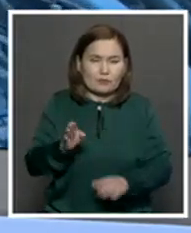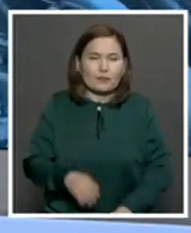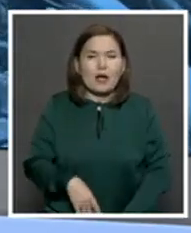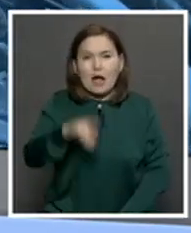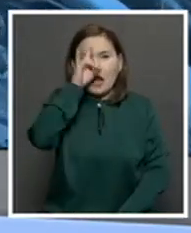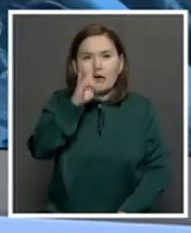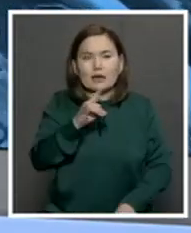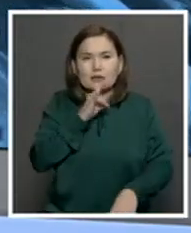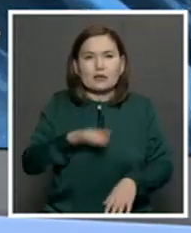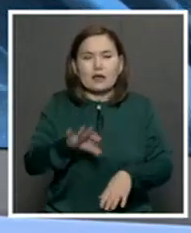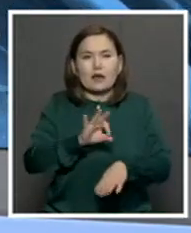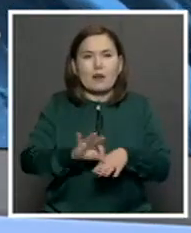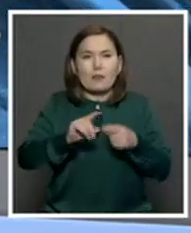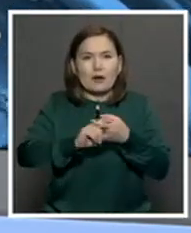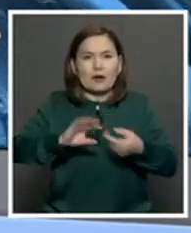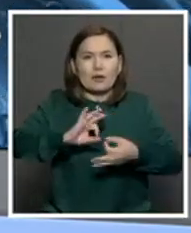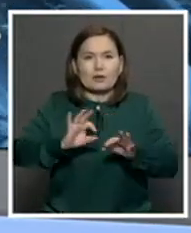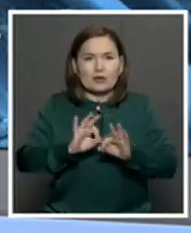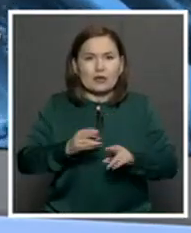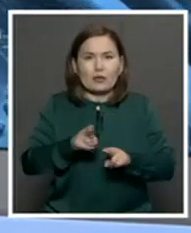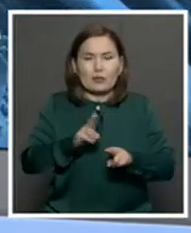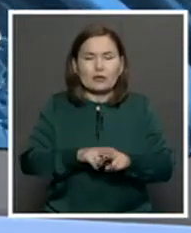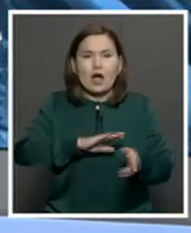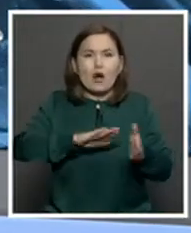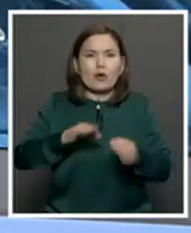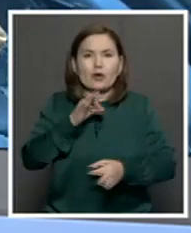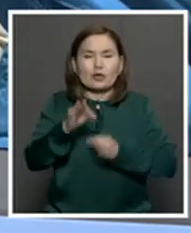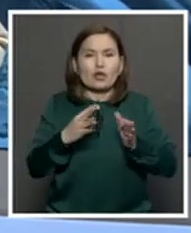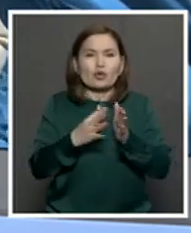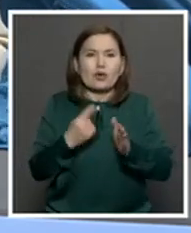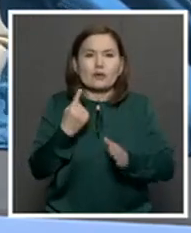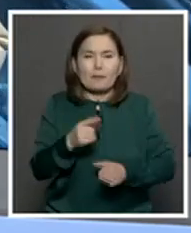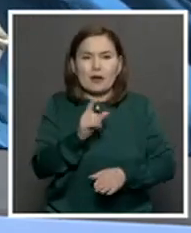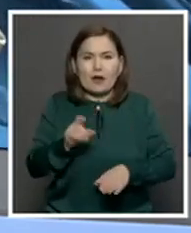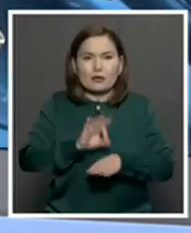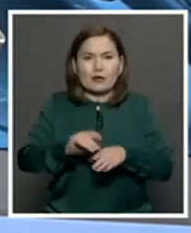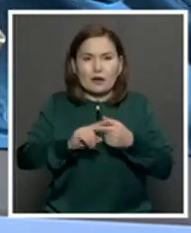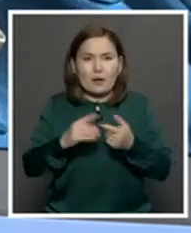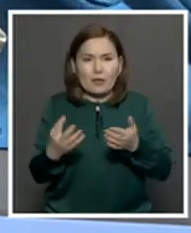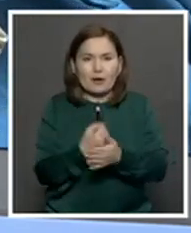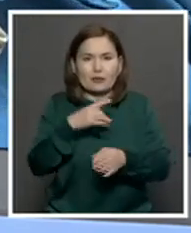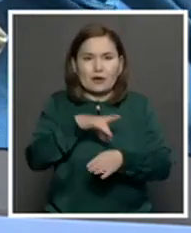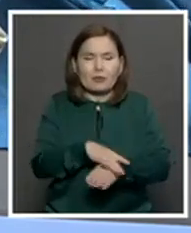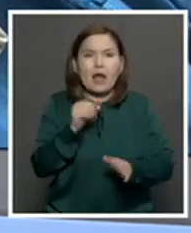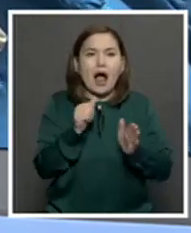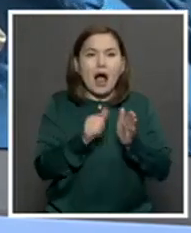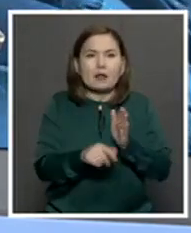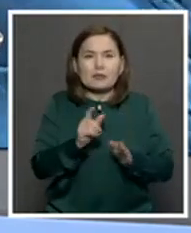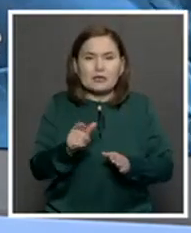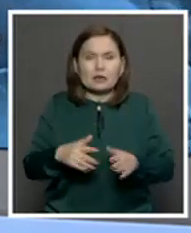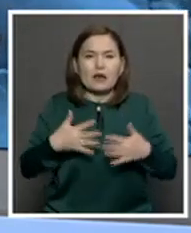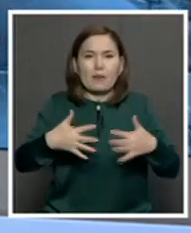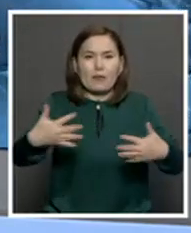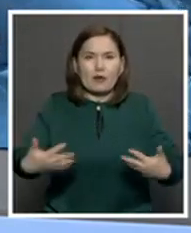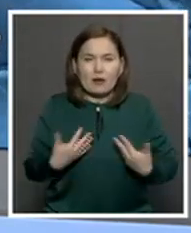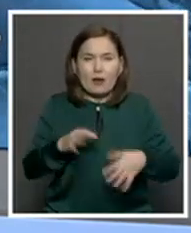Елдегі эпидахуалға тоқталсақ, соңғы мәліметтерге сүйенсек, өткен тәулікте 901 адамнан коронавирус анықталды, 60 адам вирусты